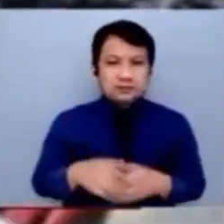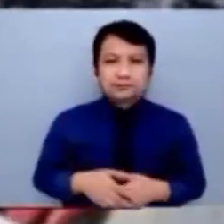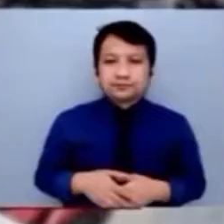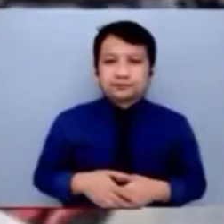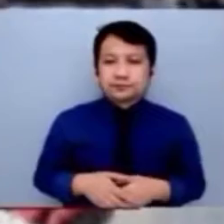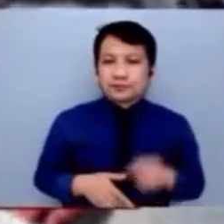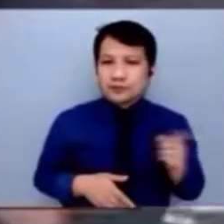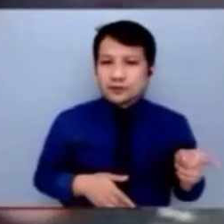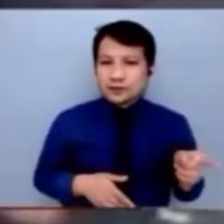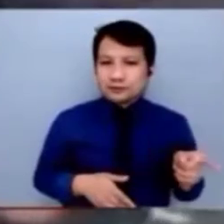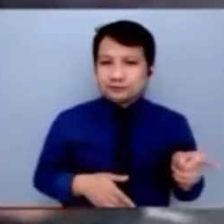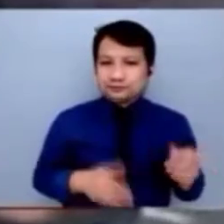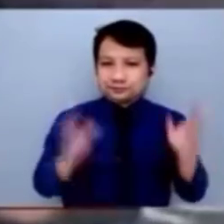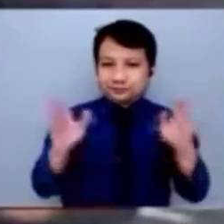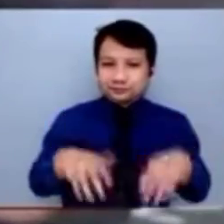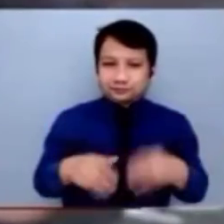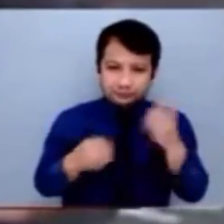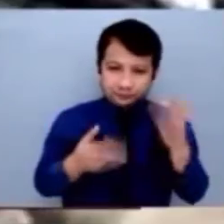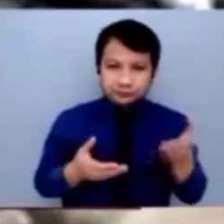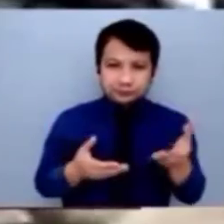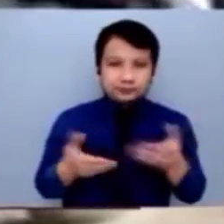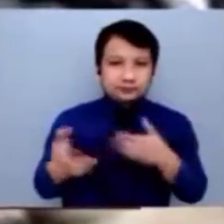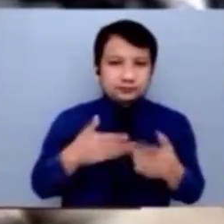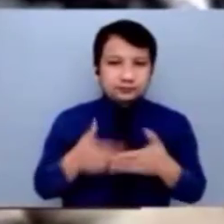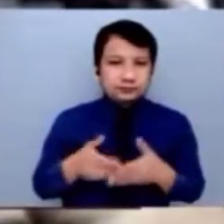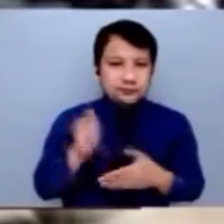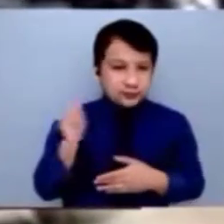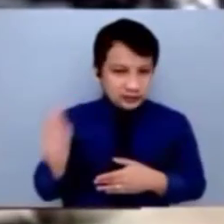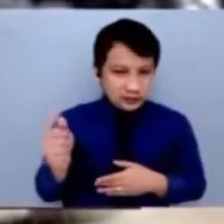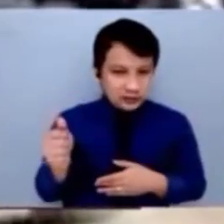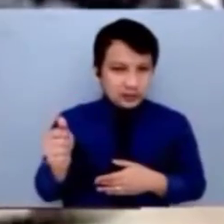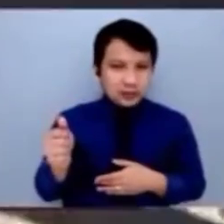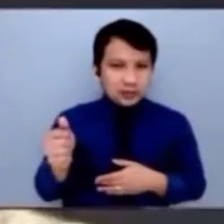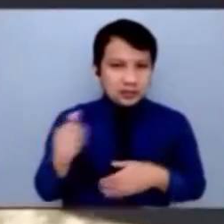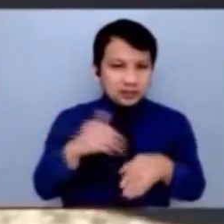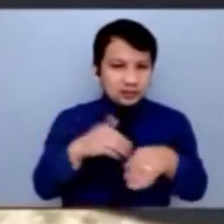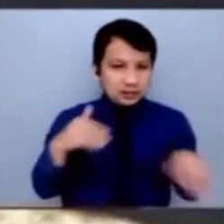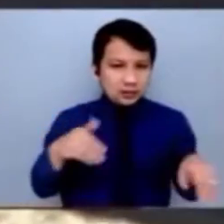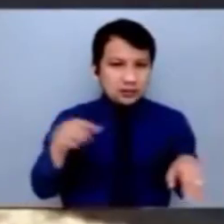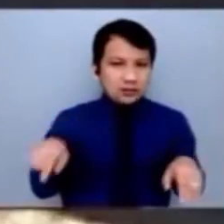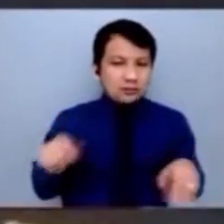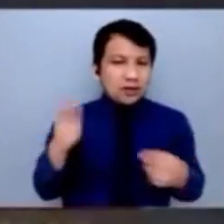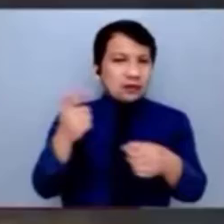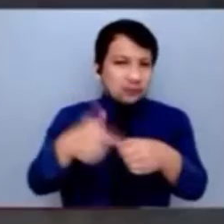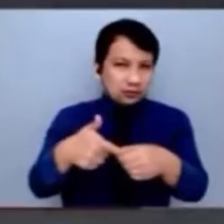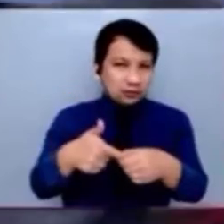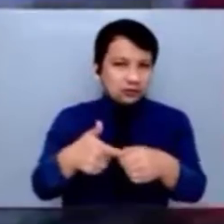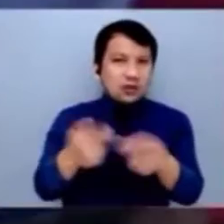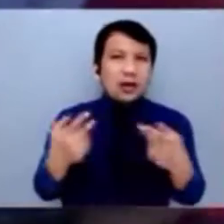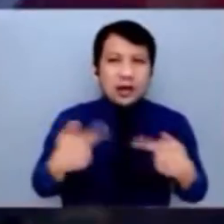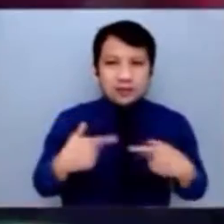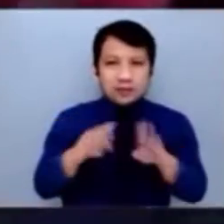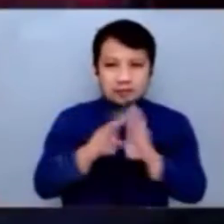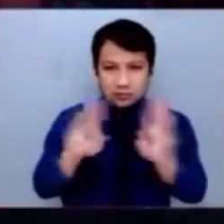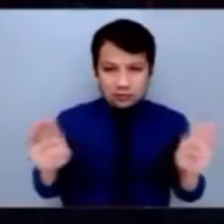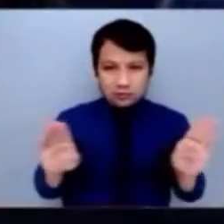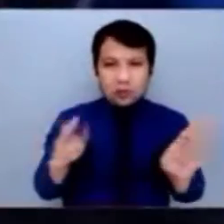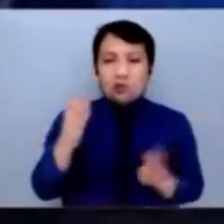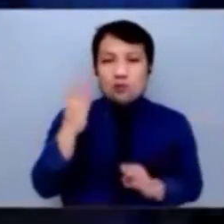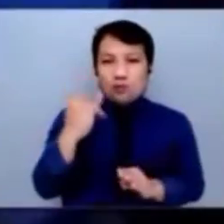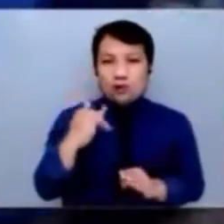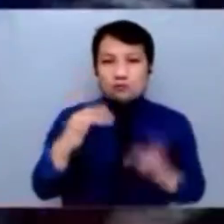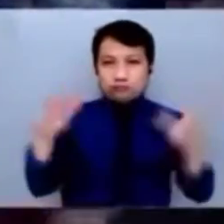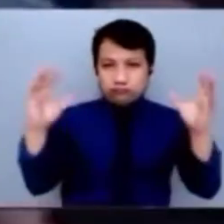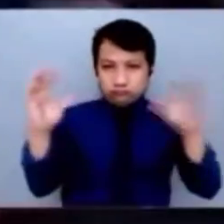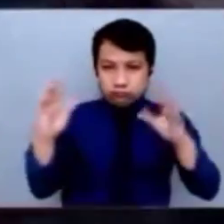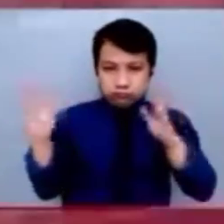Mala blockbuster naman ang pila ng mga motorista sa mga gasolinahan. Piling mga gasoline stations na kasi ang nakapagbukas muli matapos manarasa ang bagyong